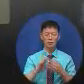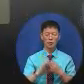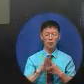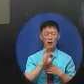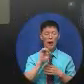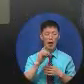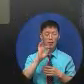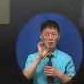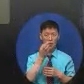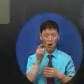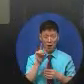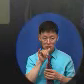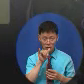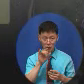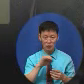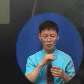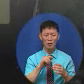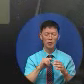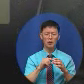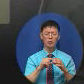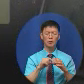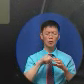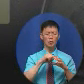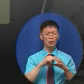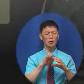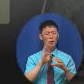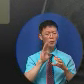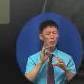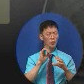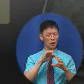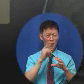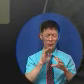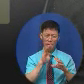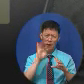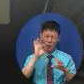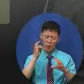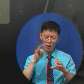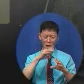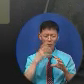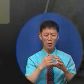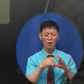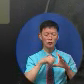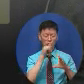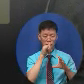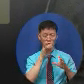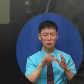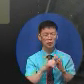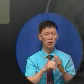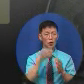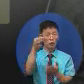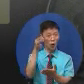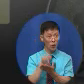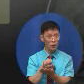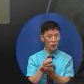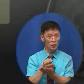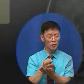여기 안화 전전두피질, 전전두에 해당하는 영역하고 복측 성조체 이런 영역들이 중요한 영역이에요. 돈을